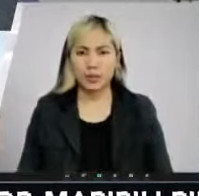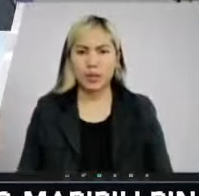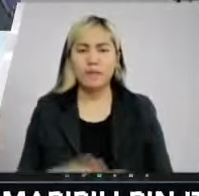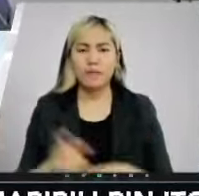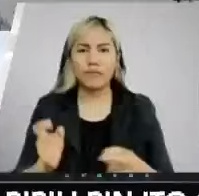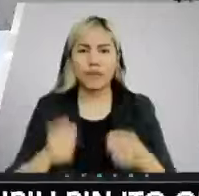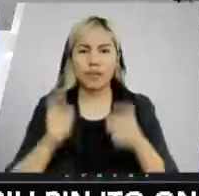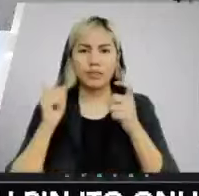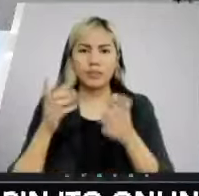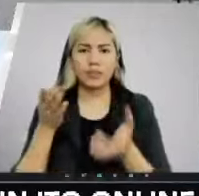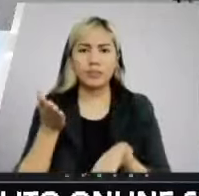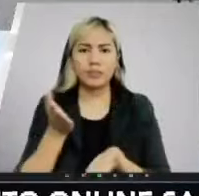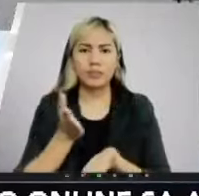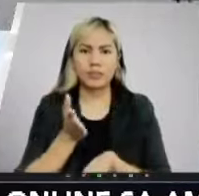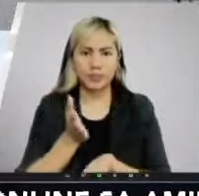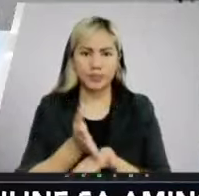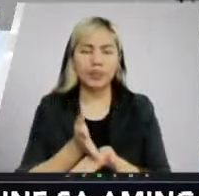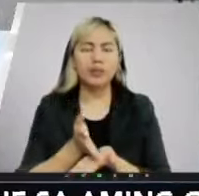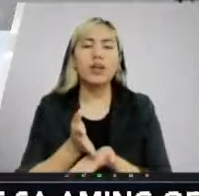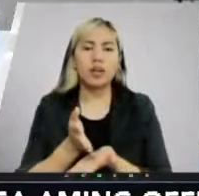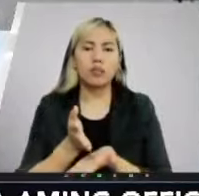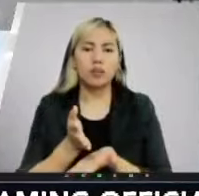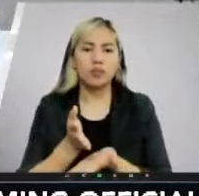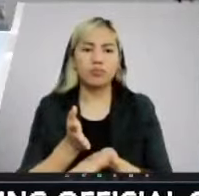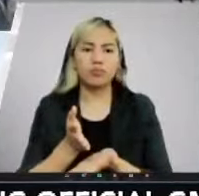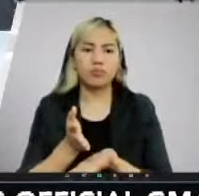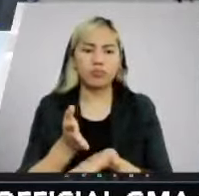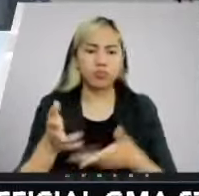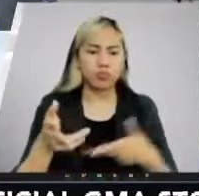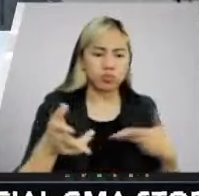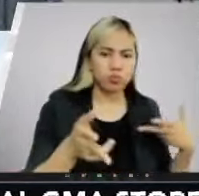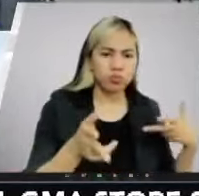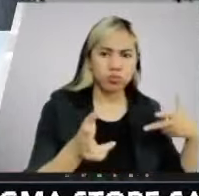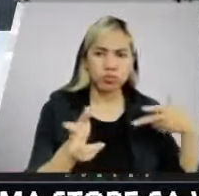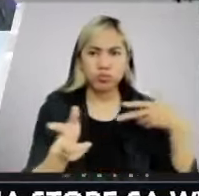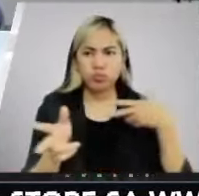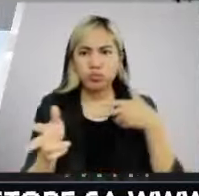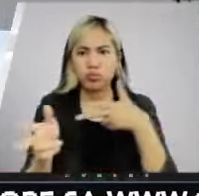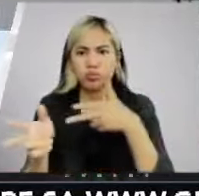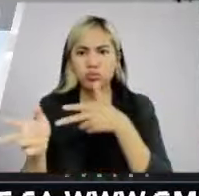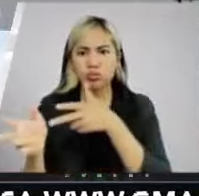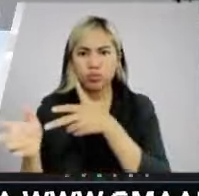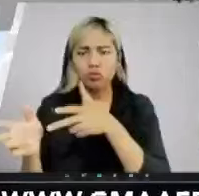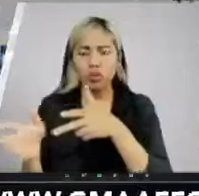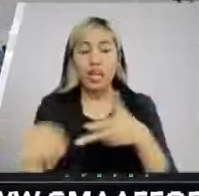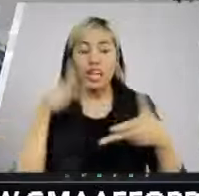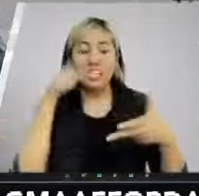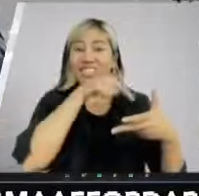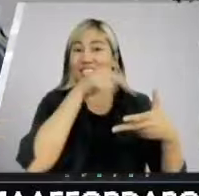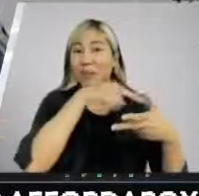ating mobile papunta po sa patungo po sa alleged trouble na tinawag po sa kanila.